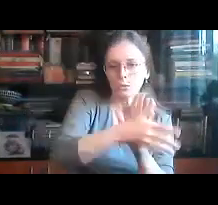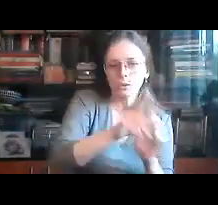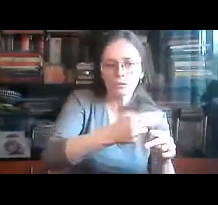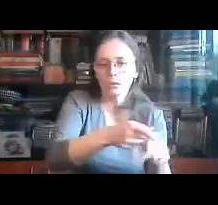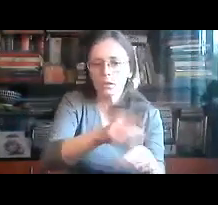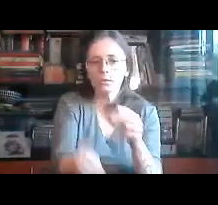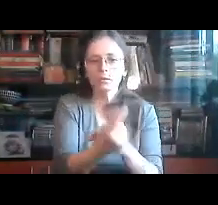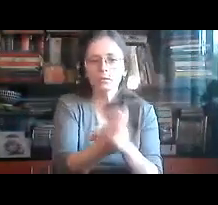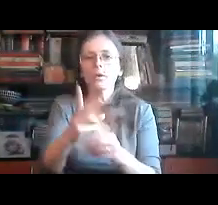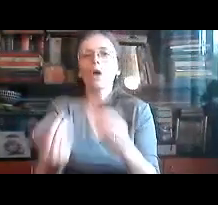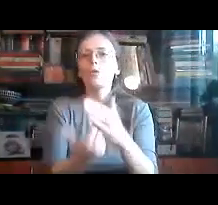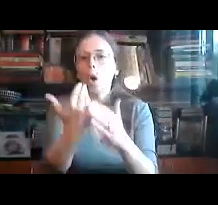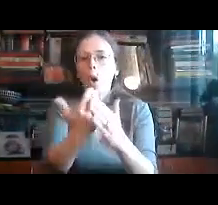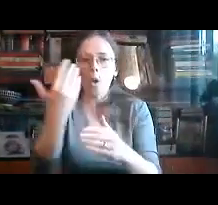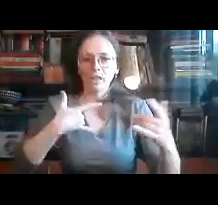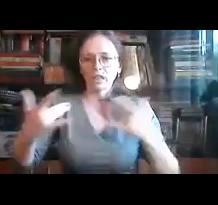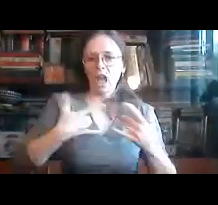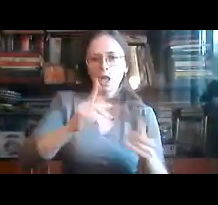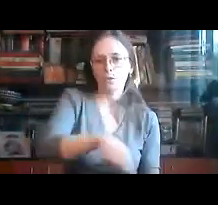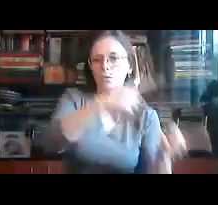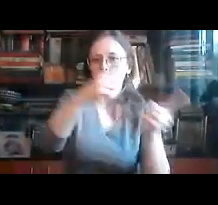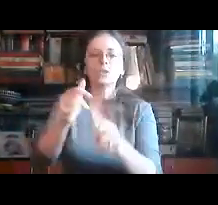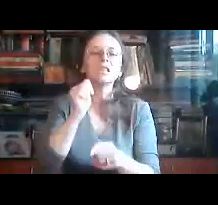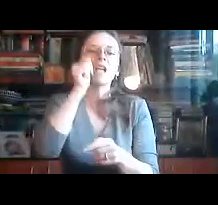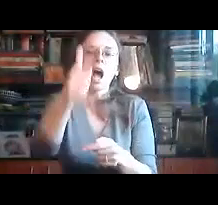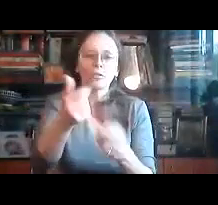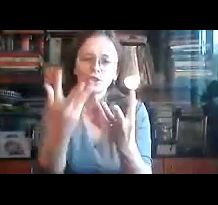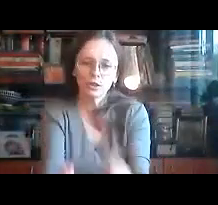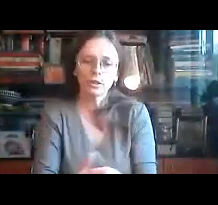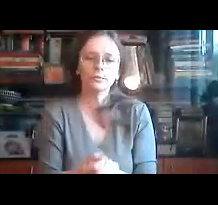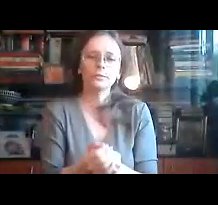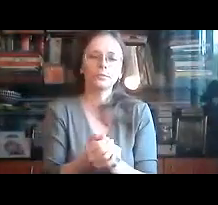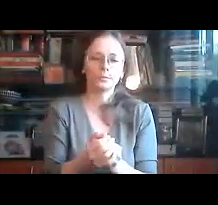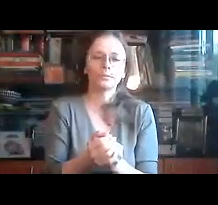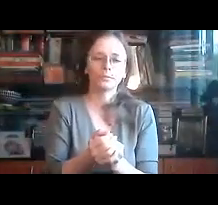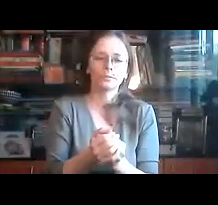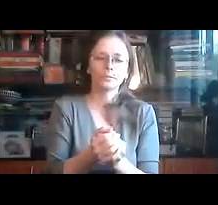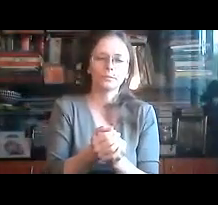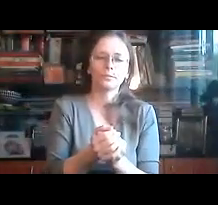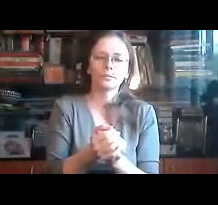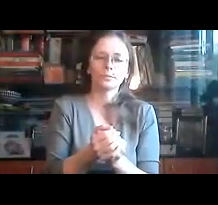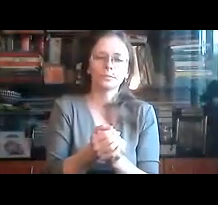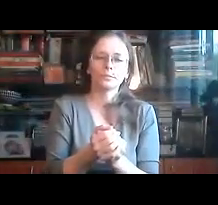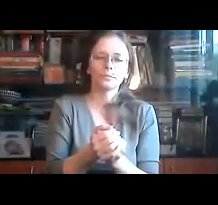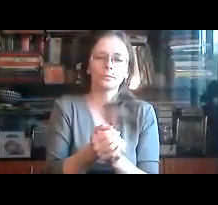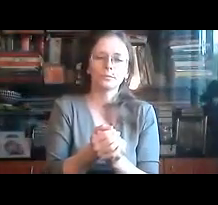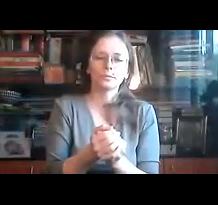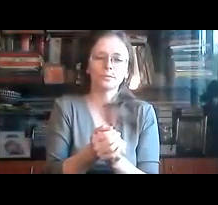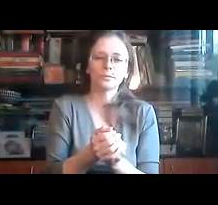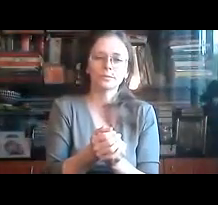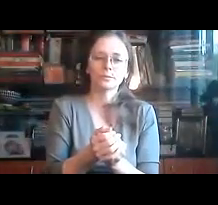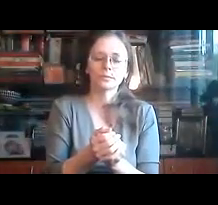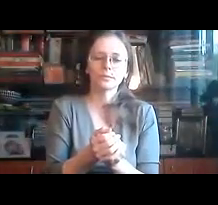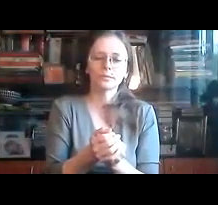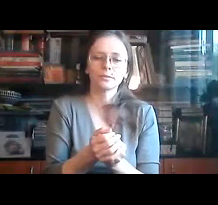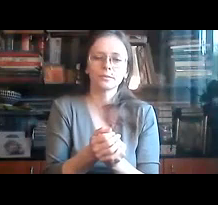такие богатые, большие архивы театральных постановок. Спасибо, Андрей. Я напомню, да, я видела плюс в